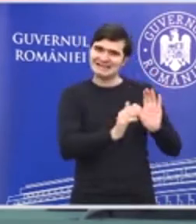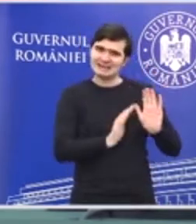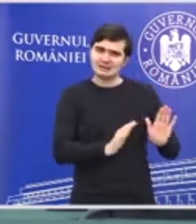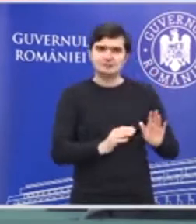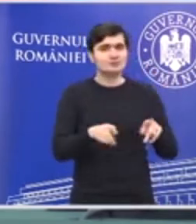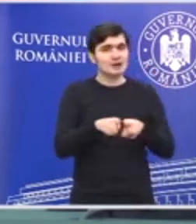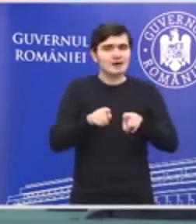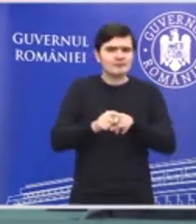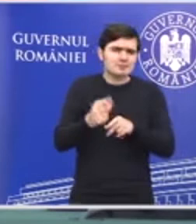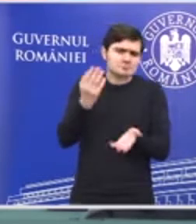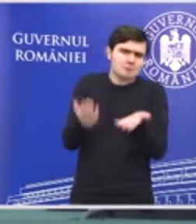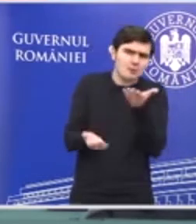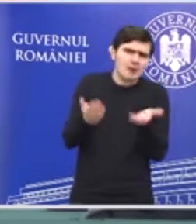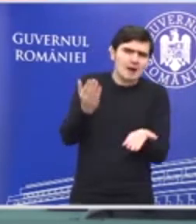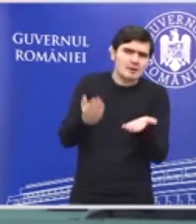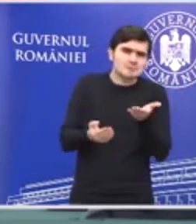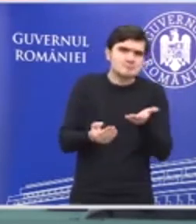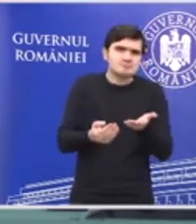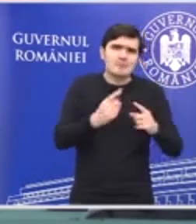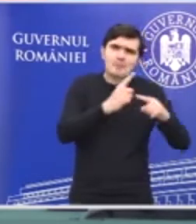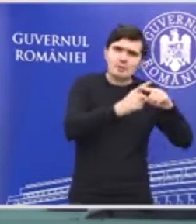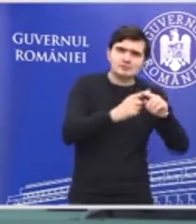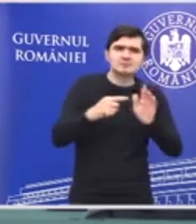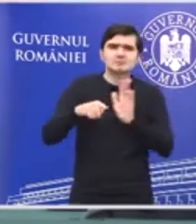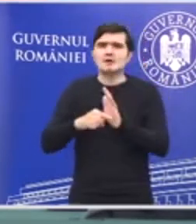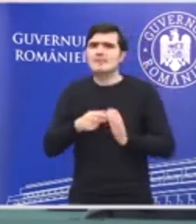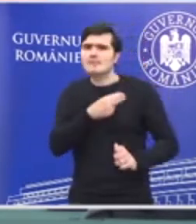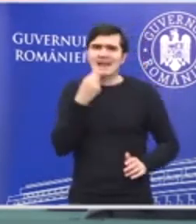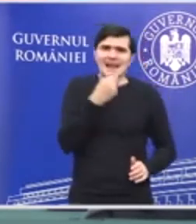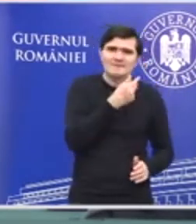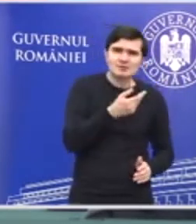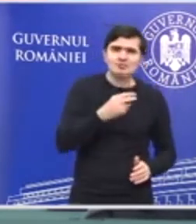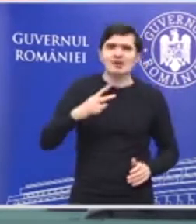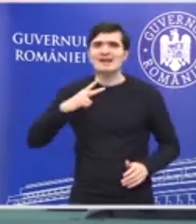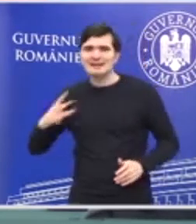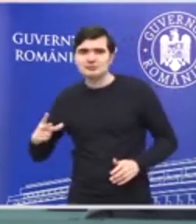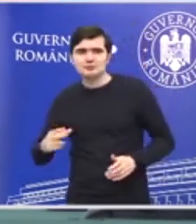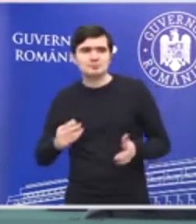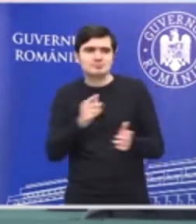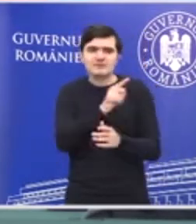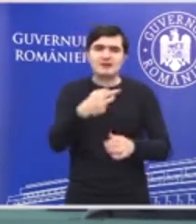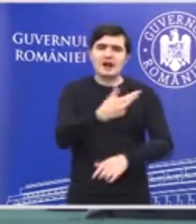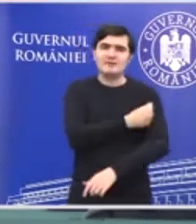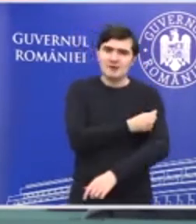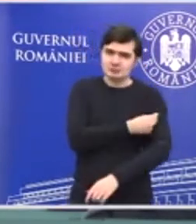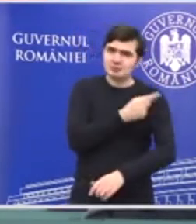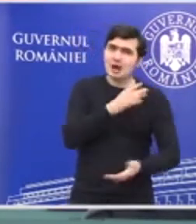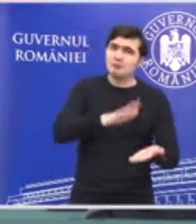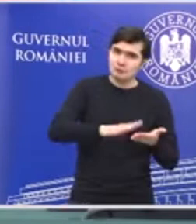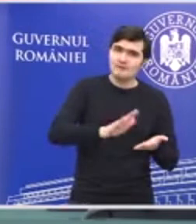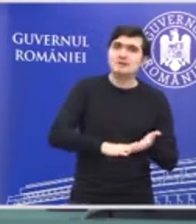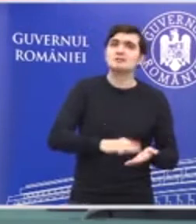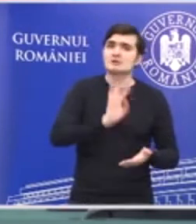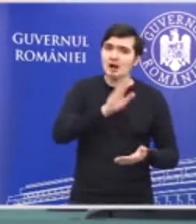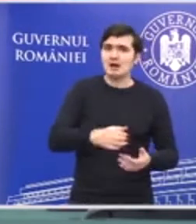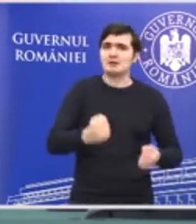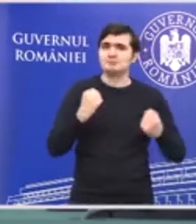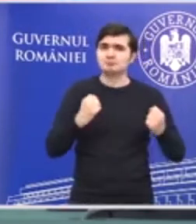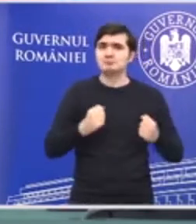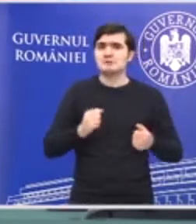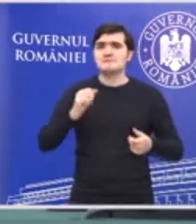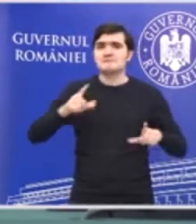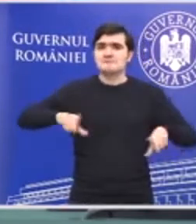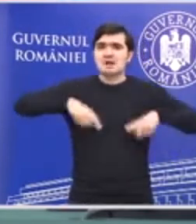ne uităm la beneficiile și la eficacitatea și eficiența pe care aceste vaccinuri și-au dovedit-o chiar în viața de zi cu